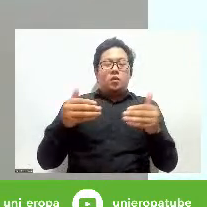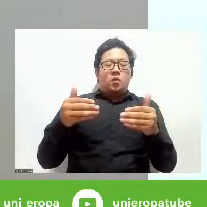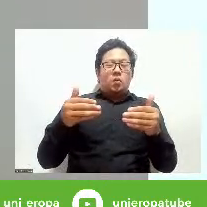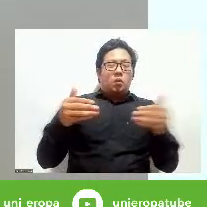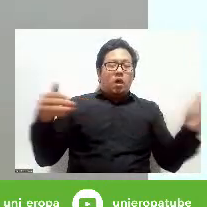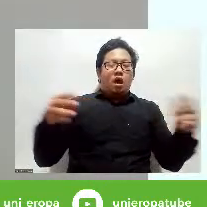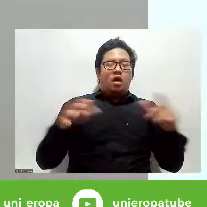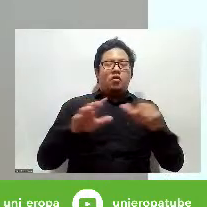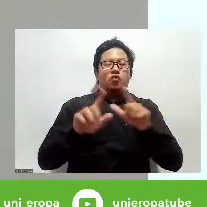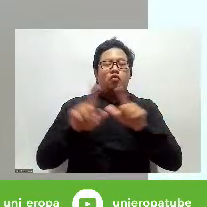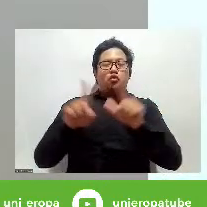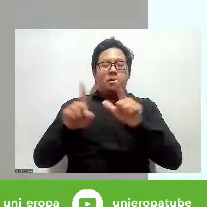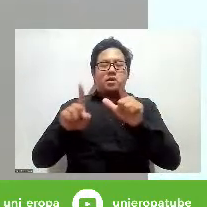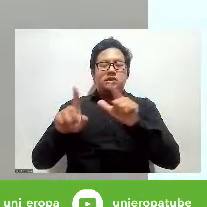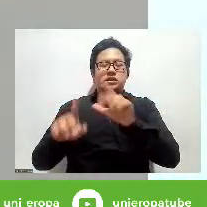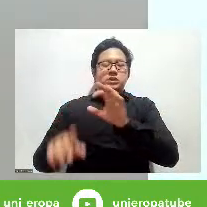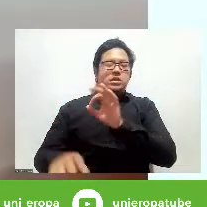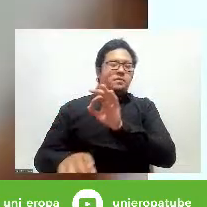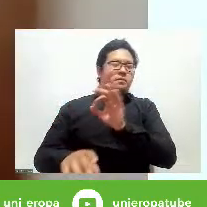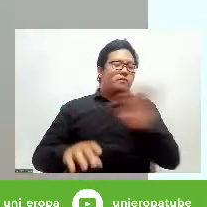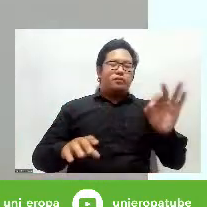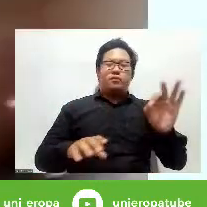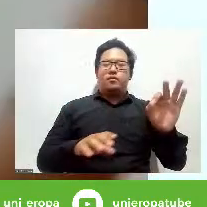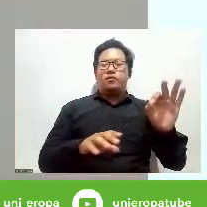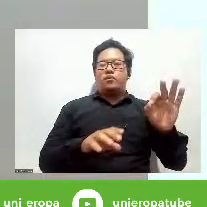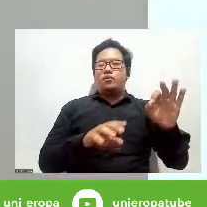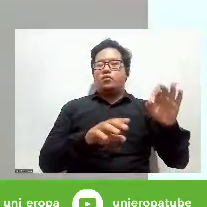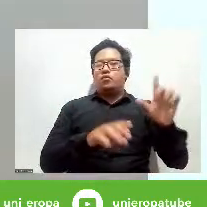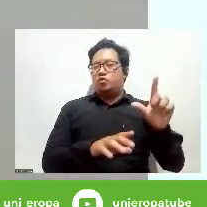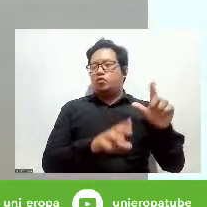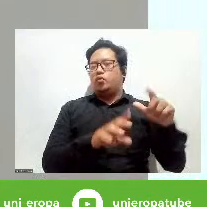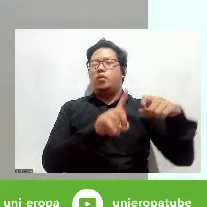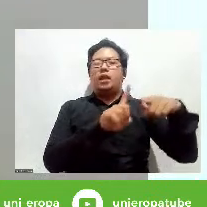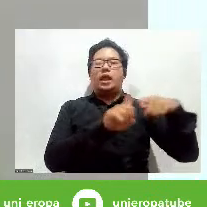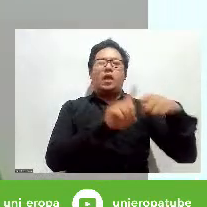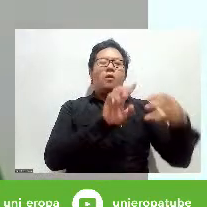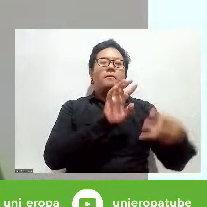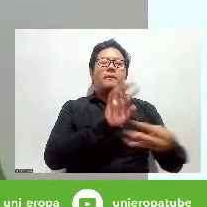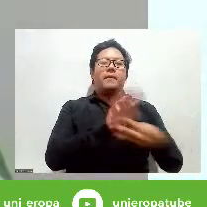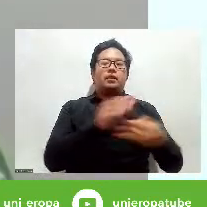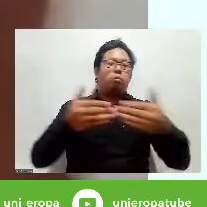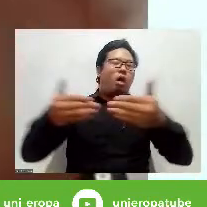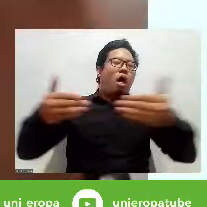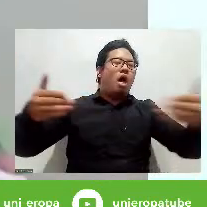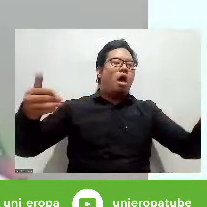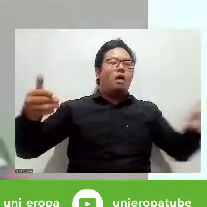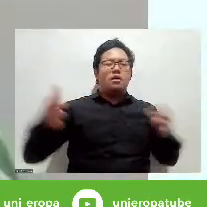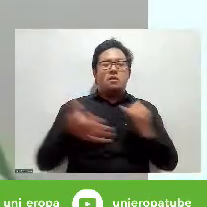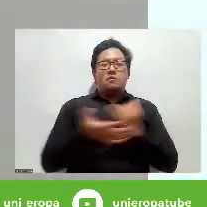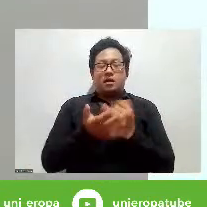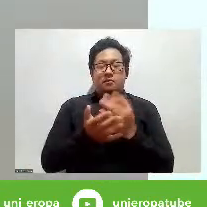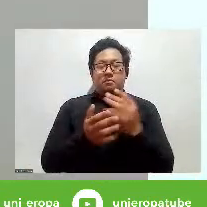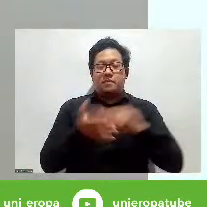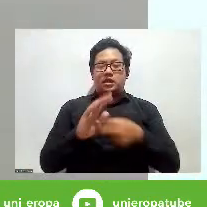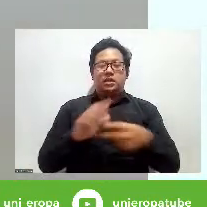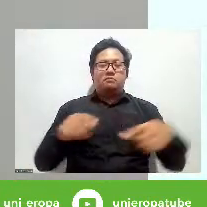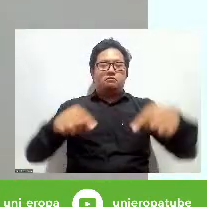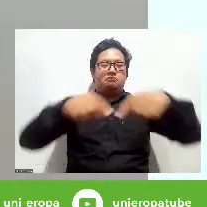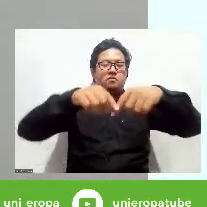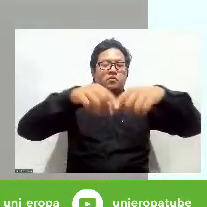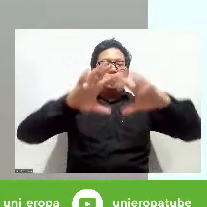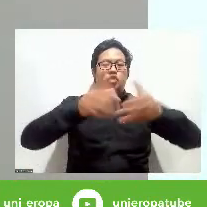km2 ini berarti enam kali putaran dunia Indonesia tuh kenalnya